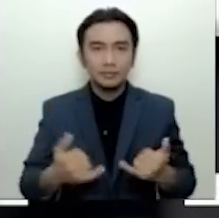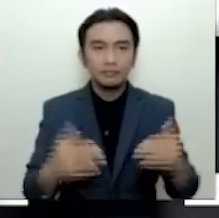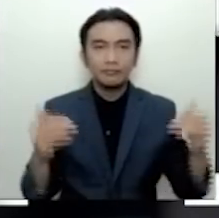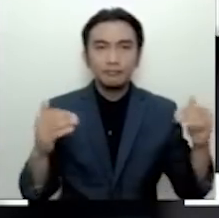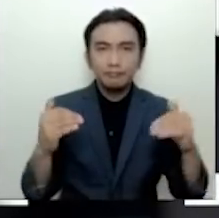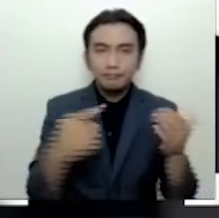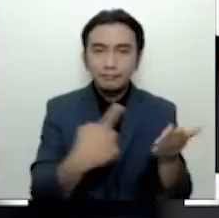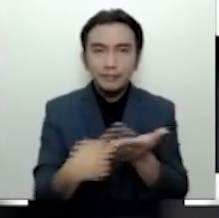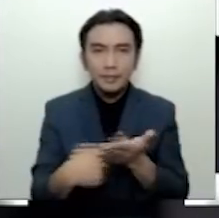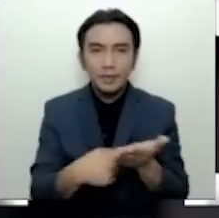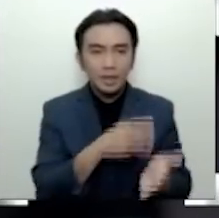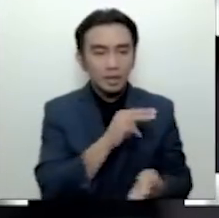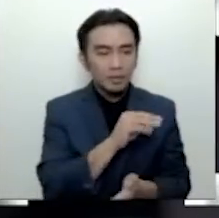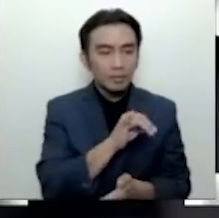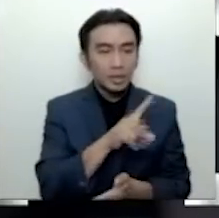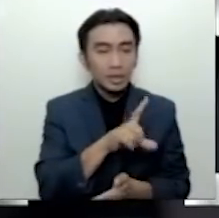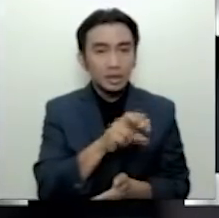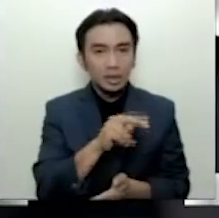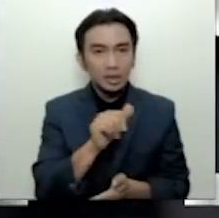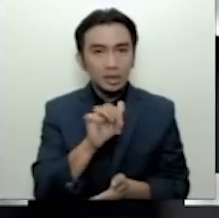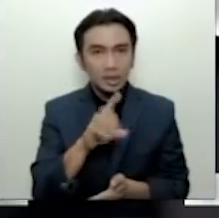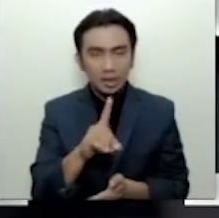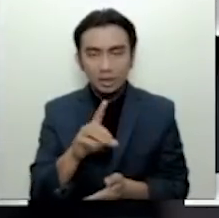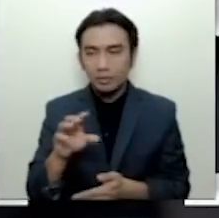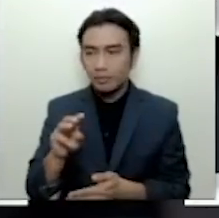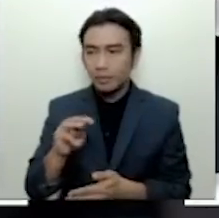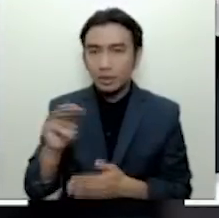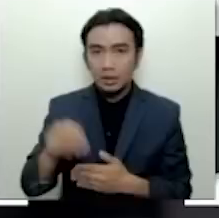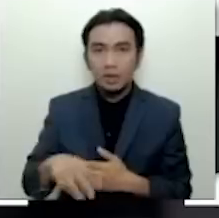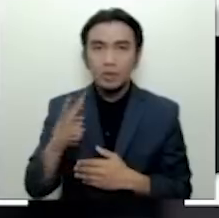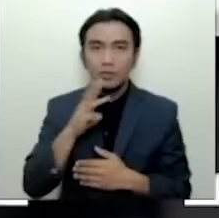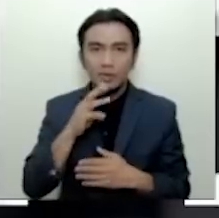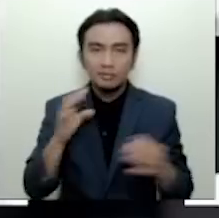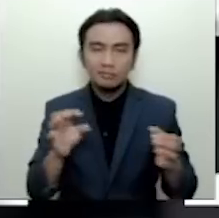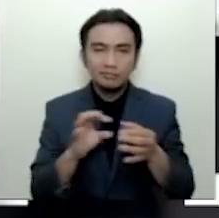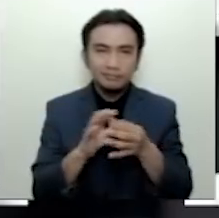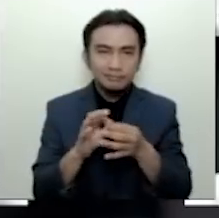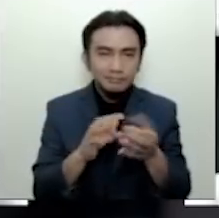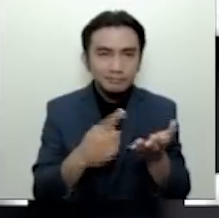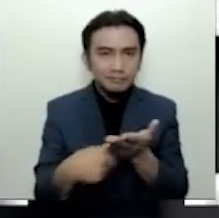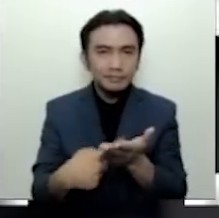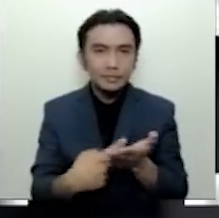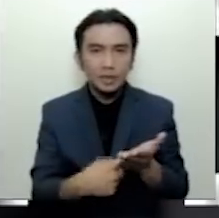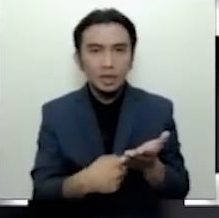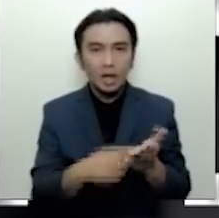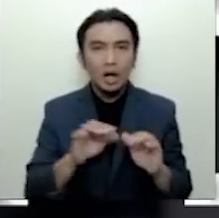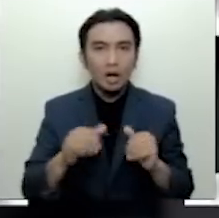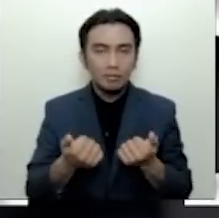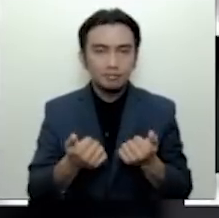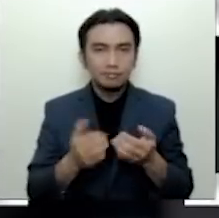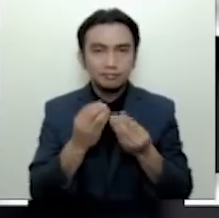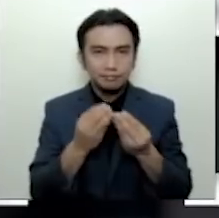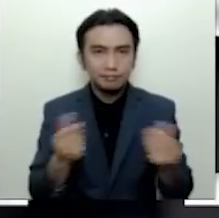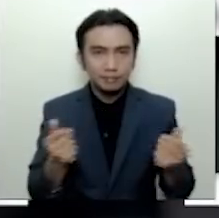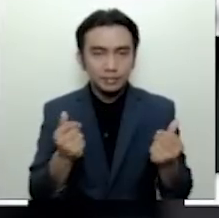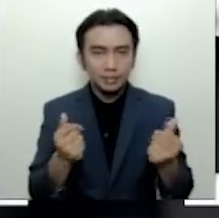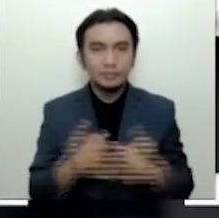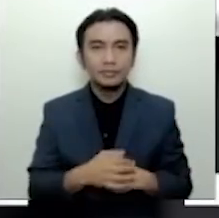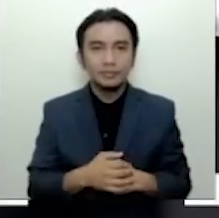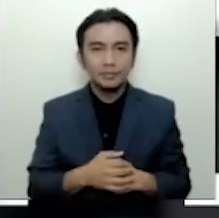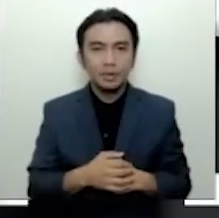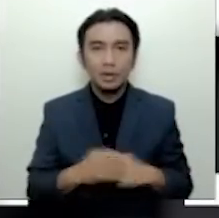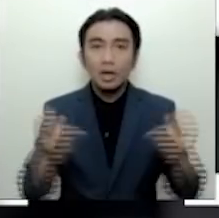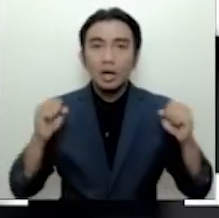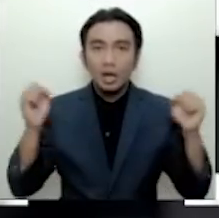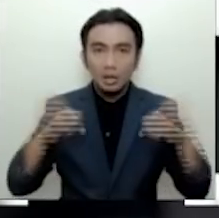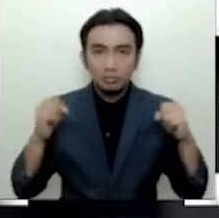makuha ng Maynilad ang kabuuang 60% ng requirement nito mula sa Novaliches portal. Pumayag dito ang Manila Water